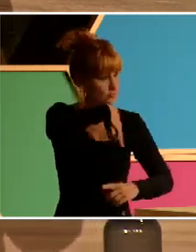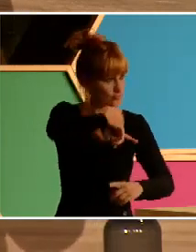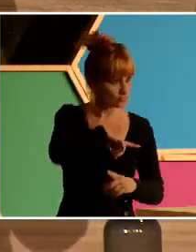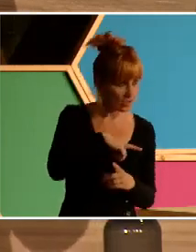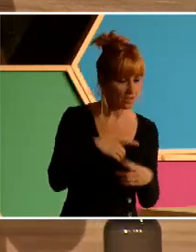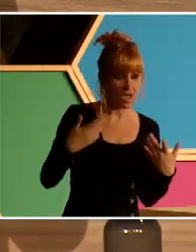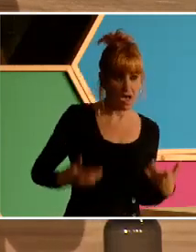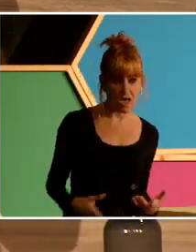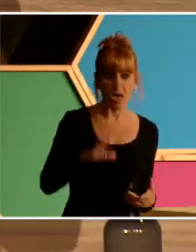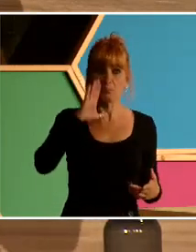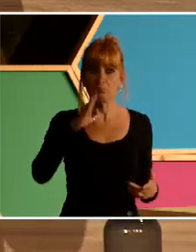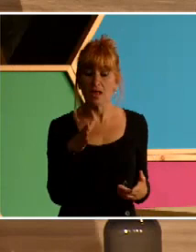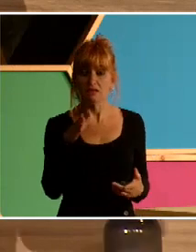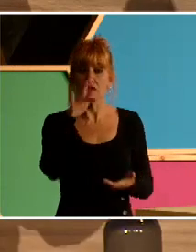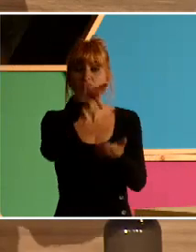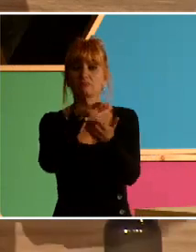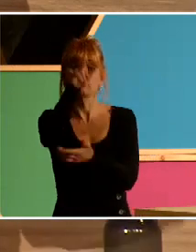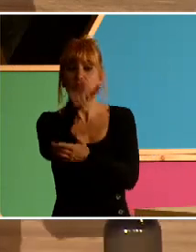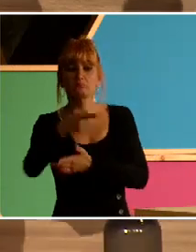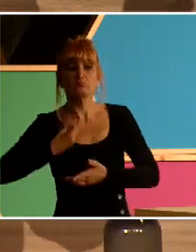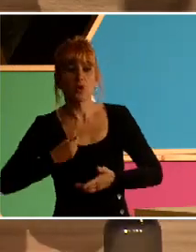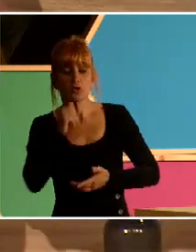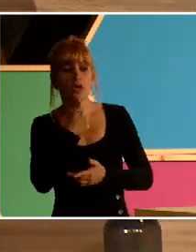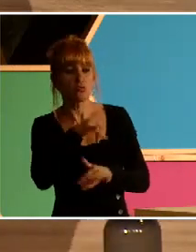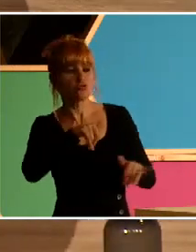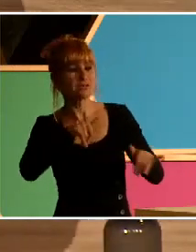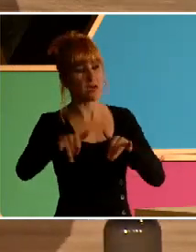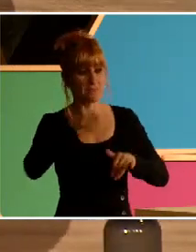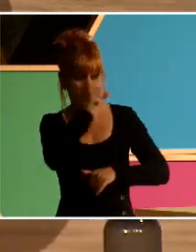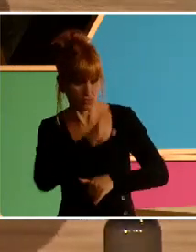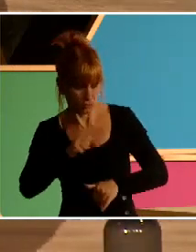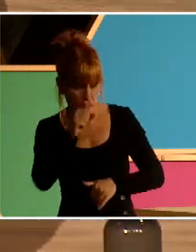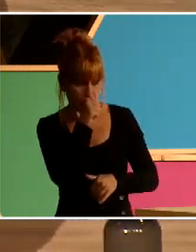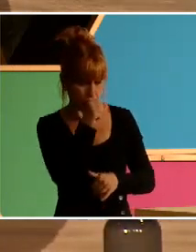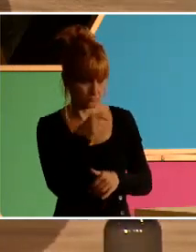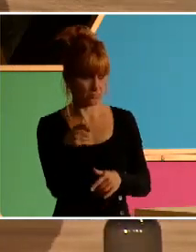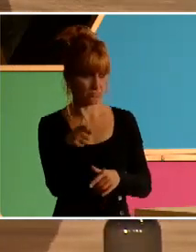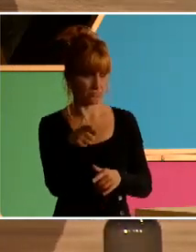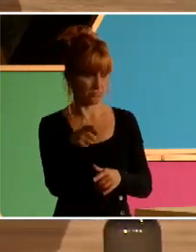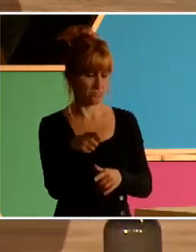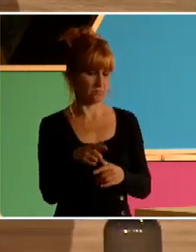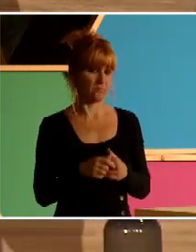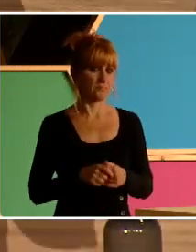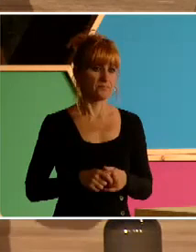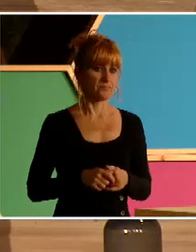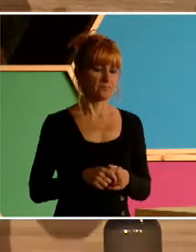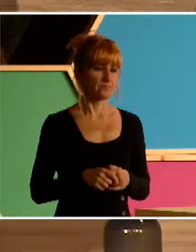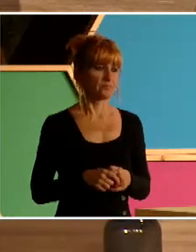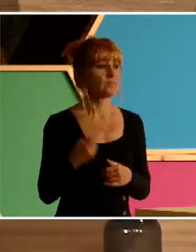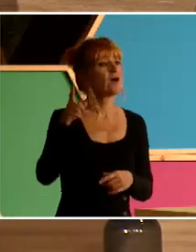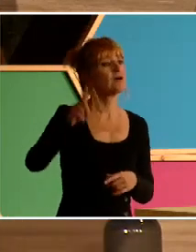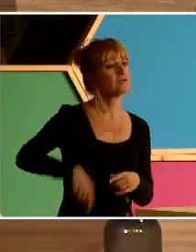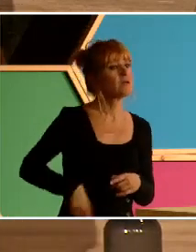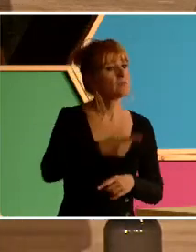a Bèlgica exiliat perquè tenim un article vergonyós que nosaltres volem derogar, I